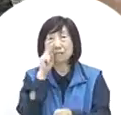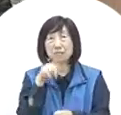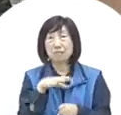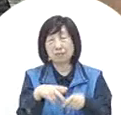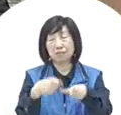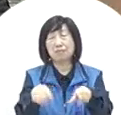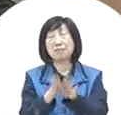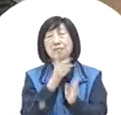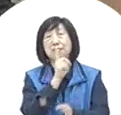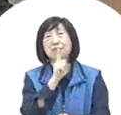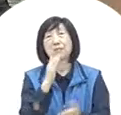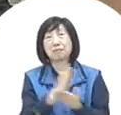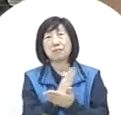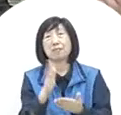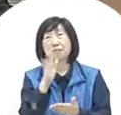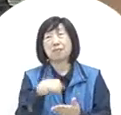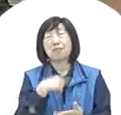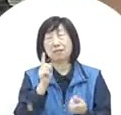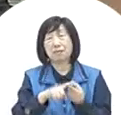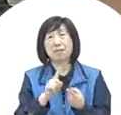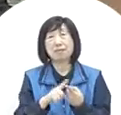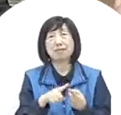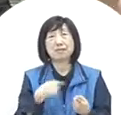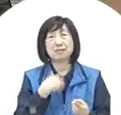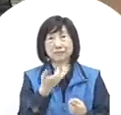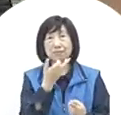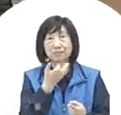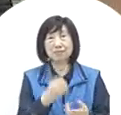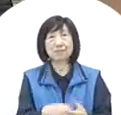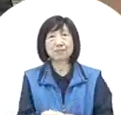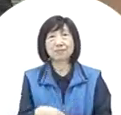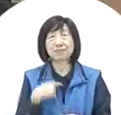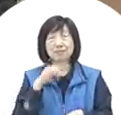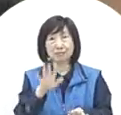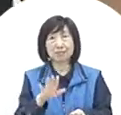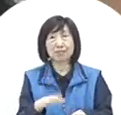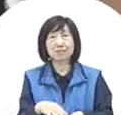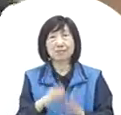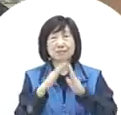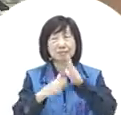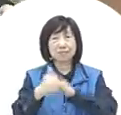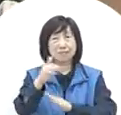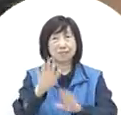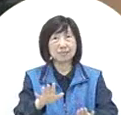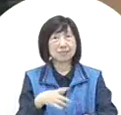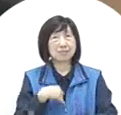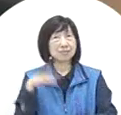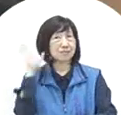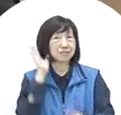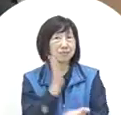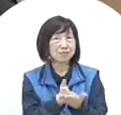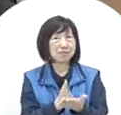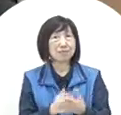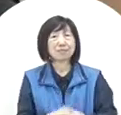讲、啊。 我刚才讲，我刚才讲了，我刚才已经讲的明确了、 哎。你也可以公开讲。 好，我现在要讲了。听我讲哦，市长。 您说，我在等你。 好啊，